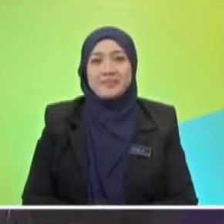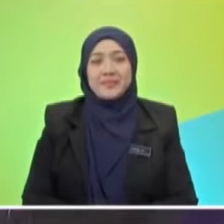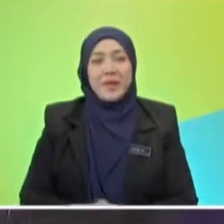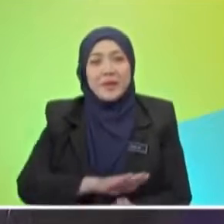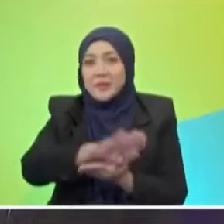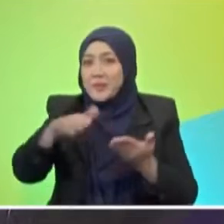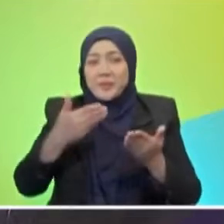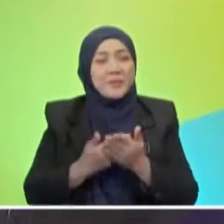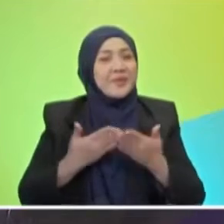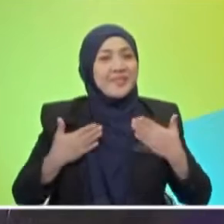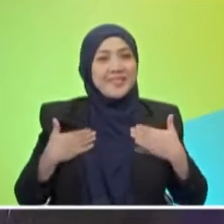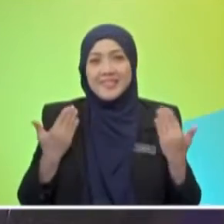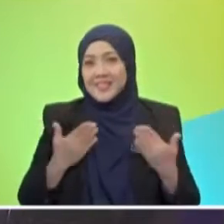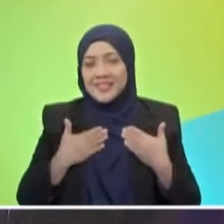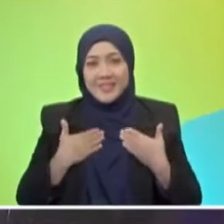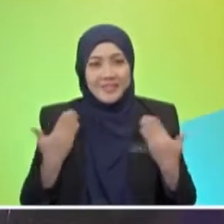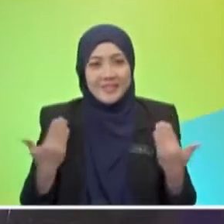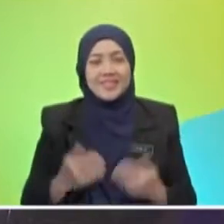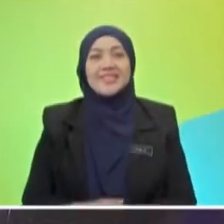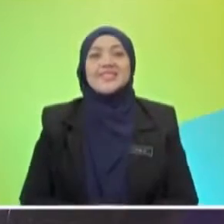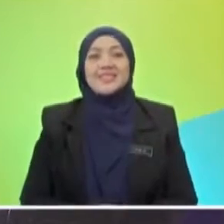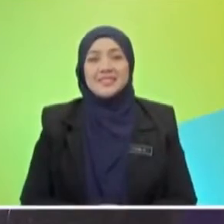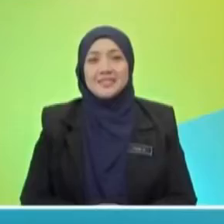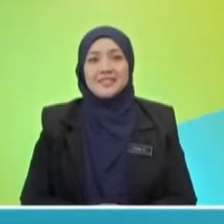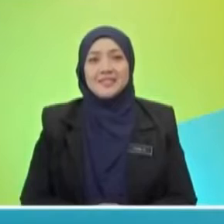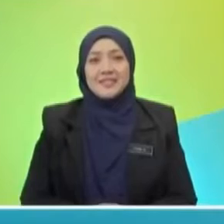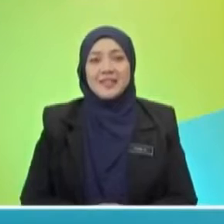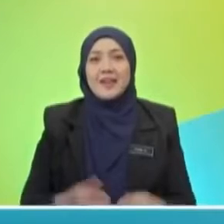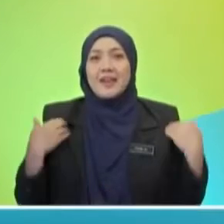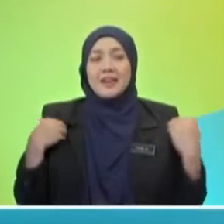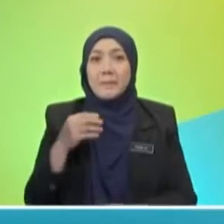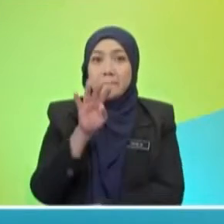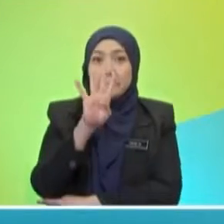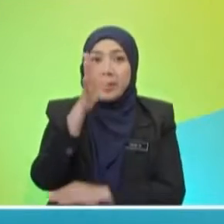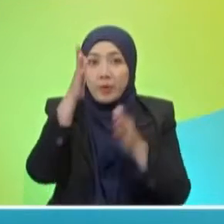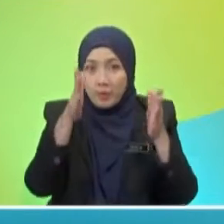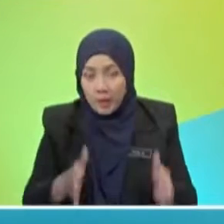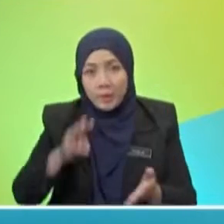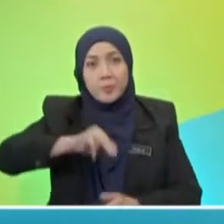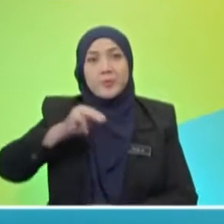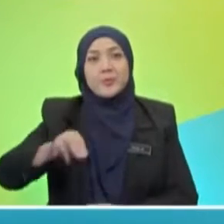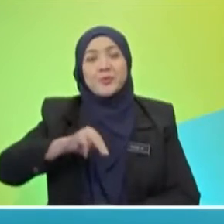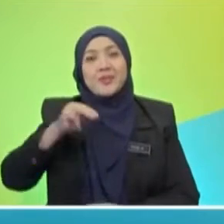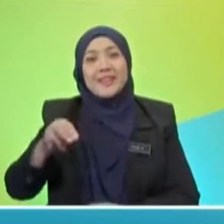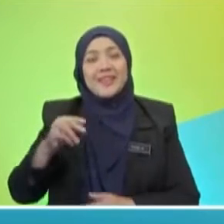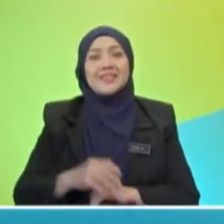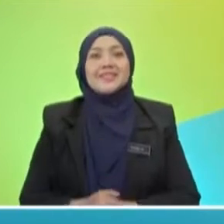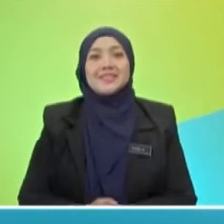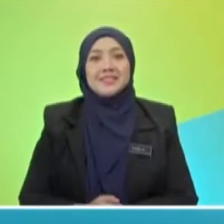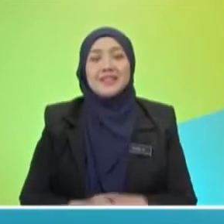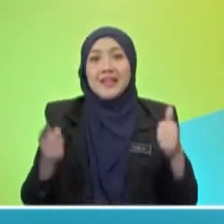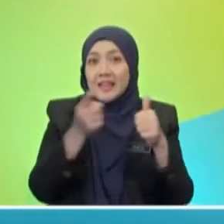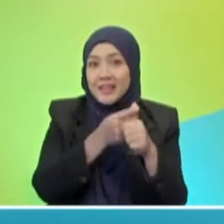cerianya mereka. Baiklah Cikgu, boleh Cikgu perkenalkan mereka? Ya, baik Mira. Murid-murid kita pada hari ini terdiri